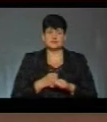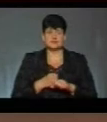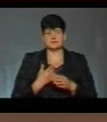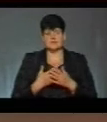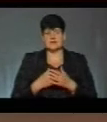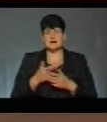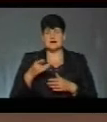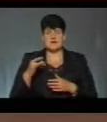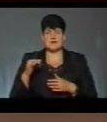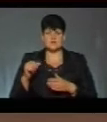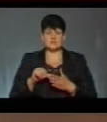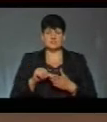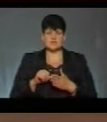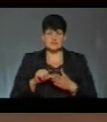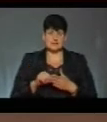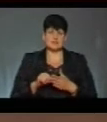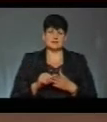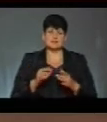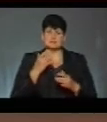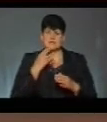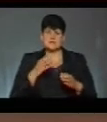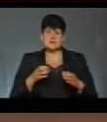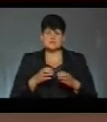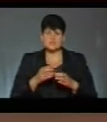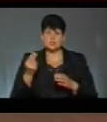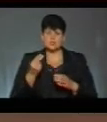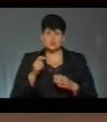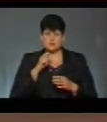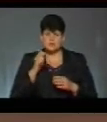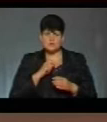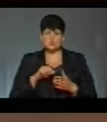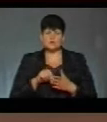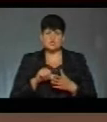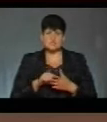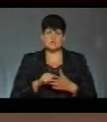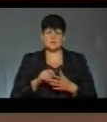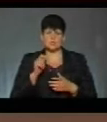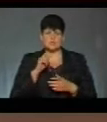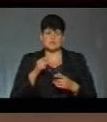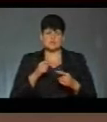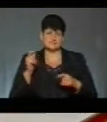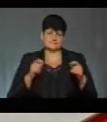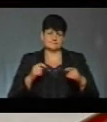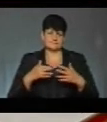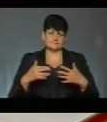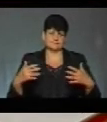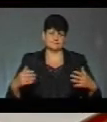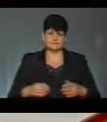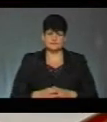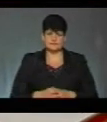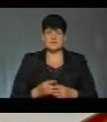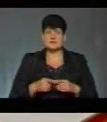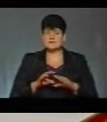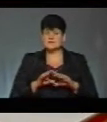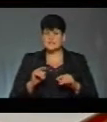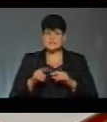Він член Національної спілки художників України, учасник всеукраїнських резиденцій і міжнародних симпозіумів. На цьому у